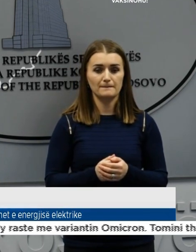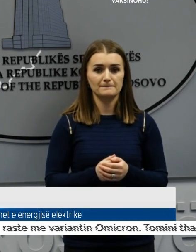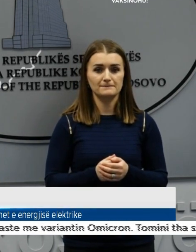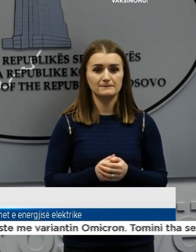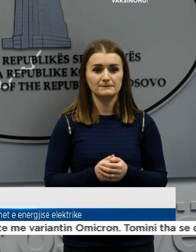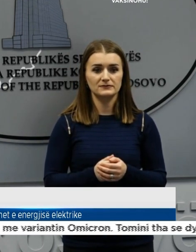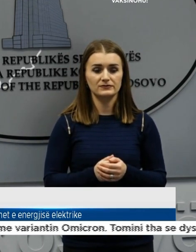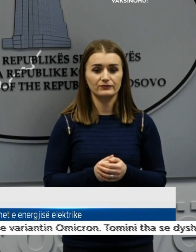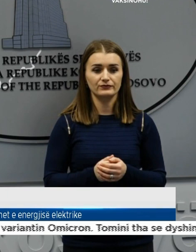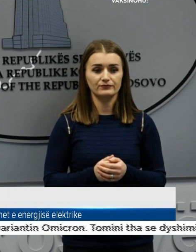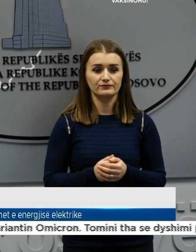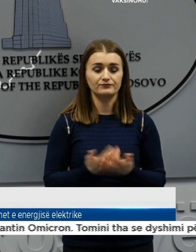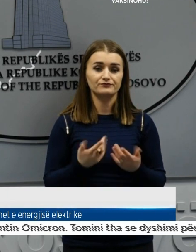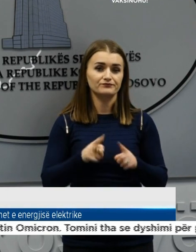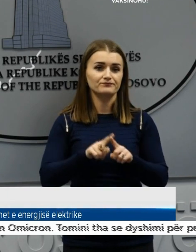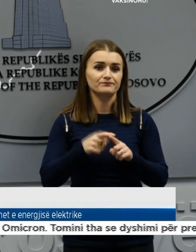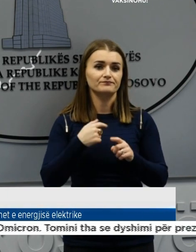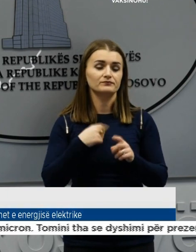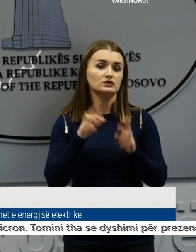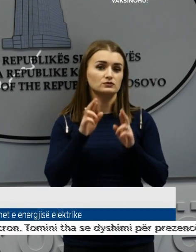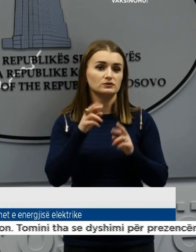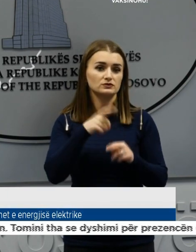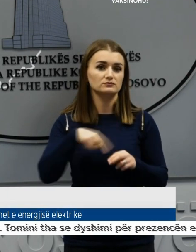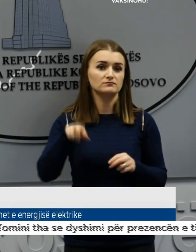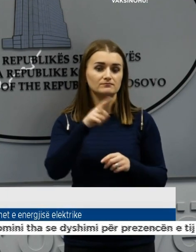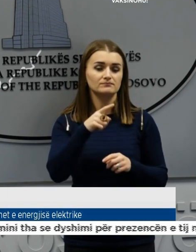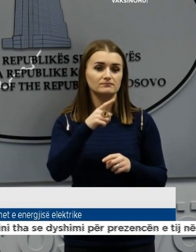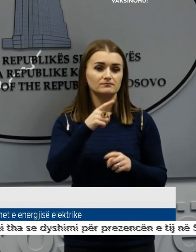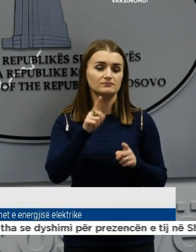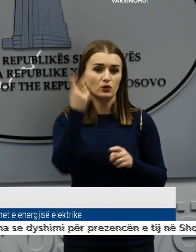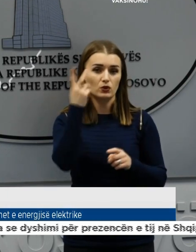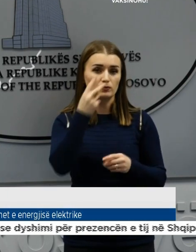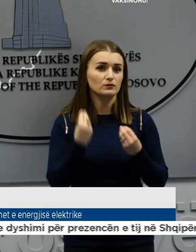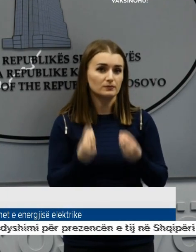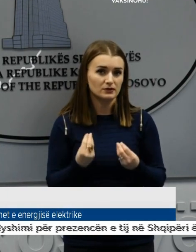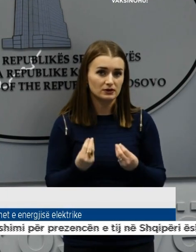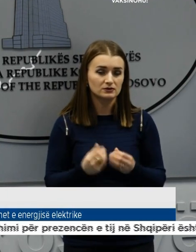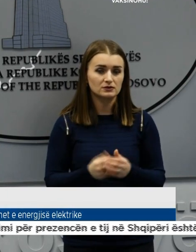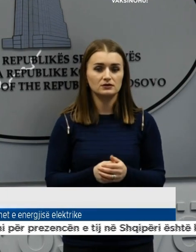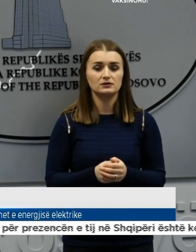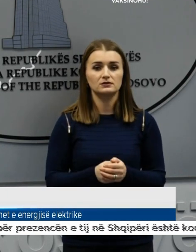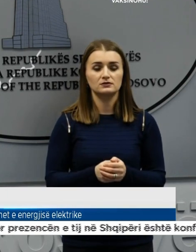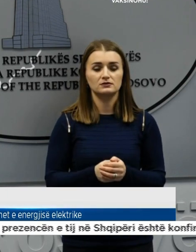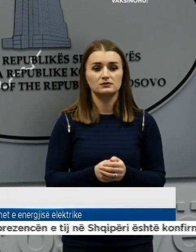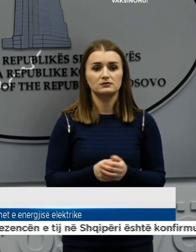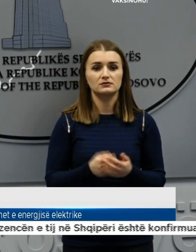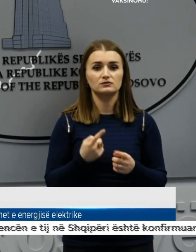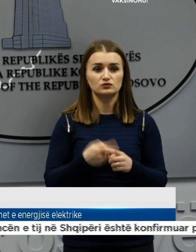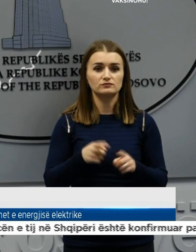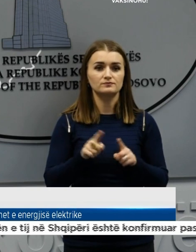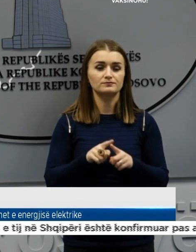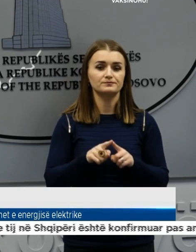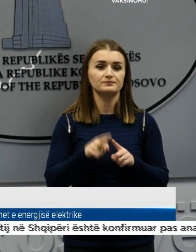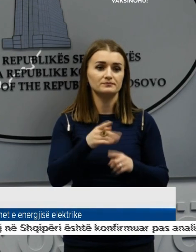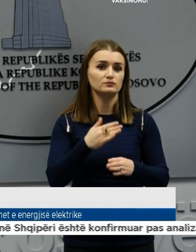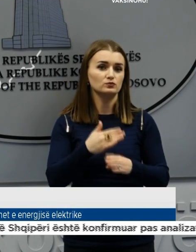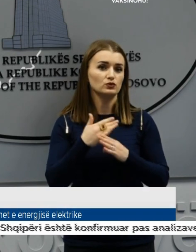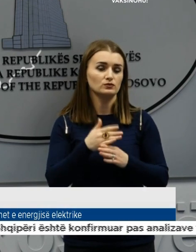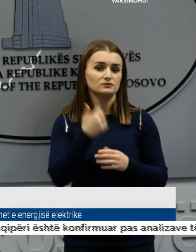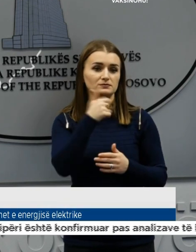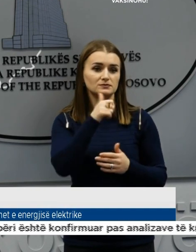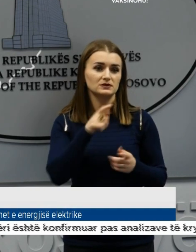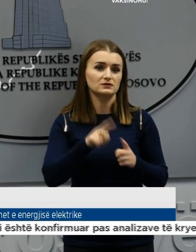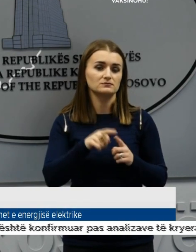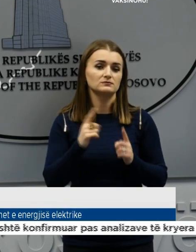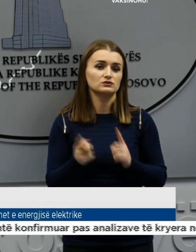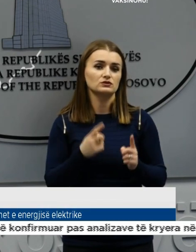Kërkojmë mirëkuptim nga konsumatorët për masat e ndërmarra, si dhe kërkojmë mbështetjen tuaj se cilit për josh për ta të kaluar këtë